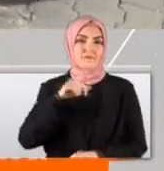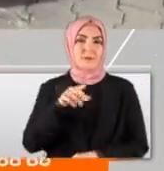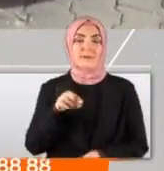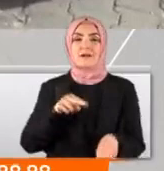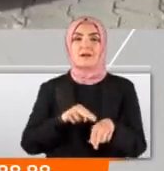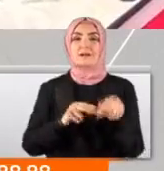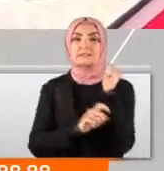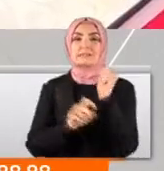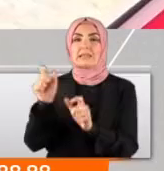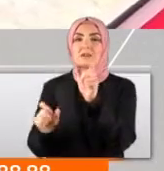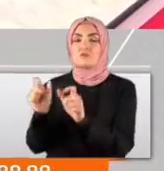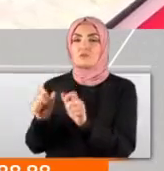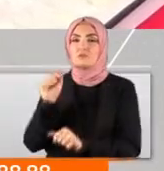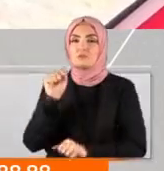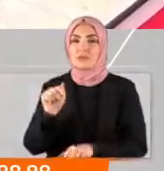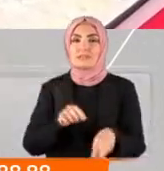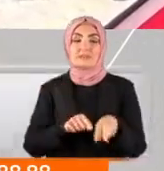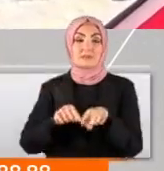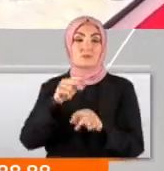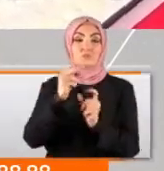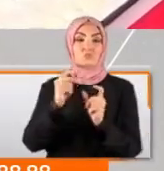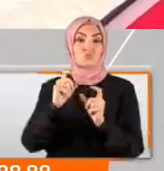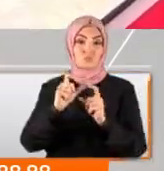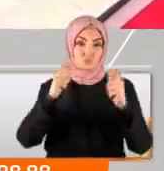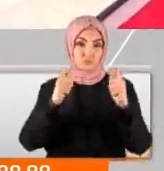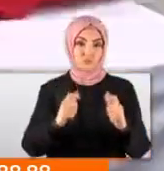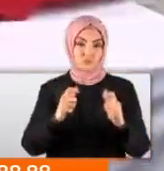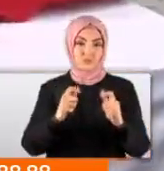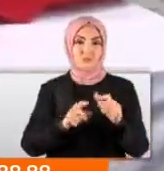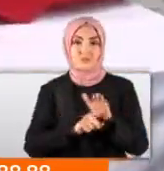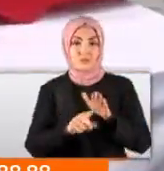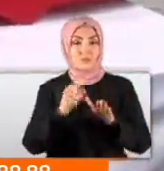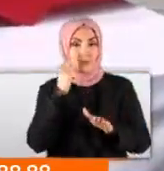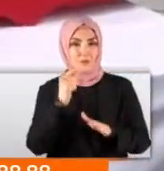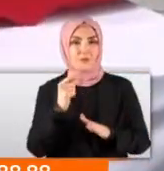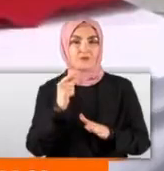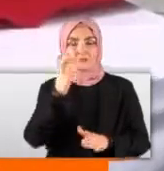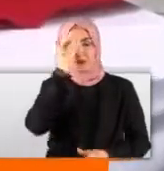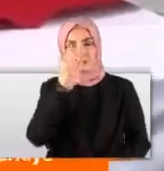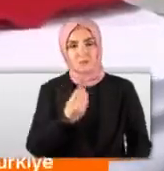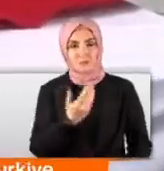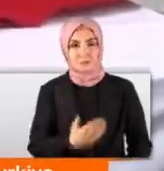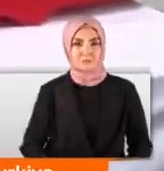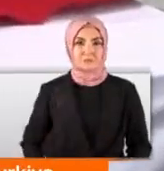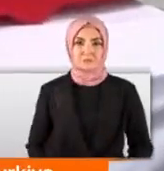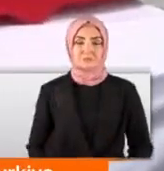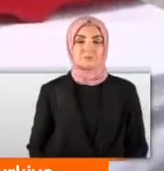teröristlerin Nirva Seytu üst bölgesine düzenlediği roketli saldırıda şehit düştü. Allahu Ekber.